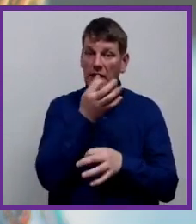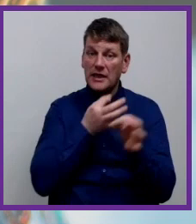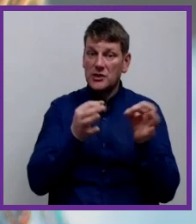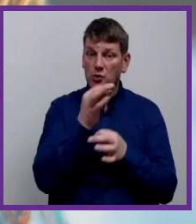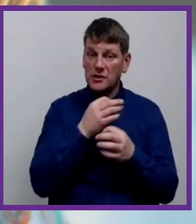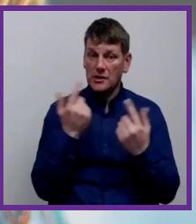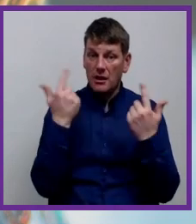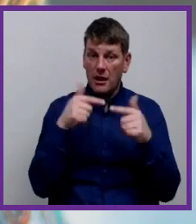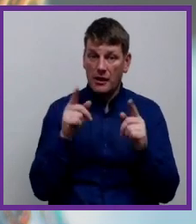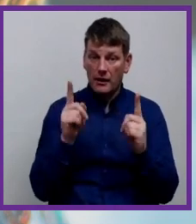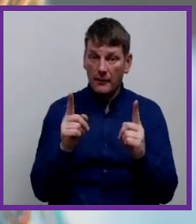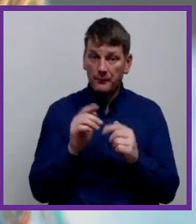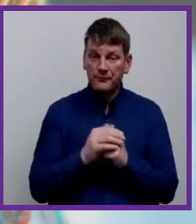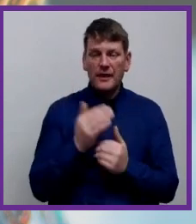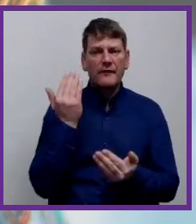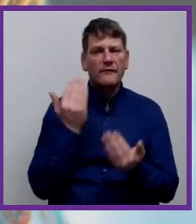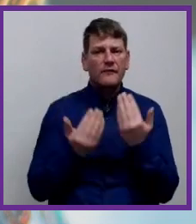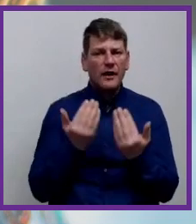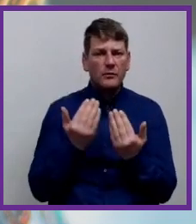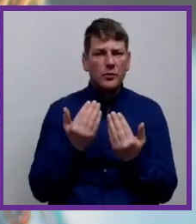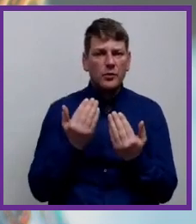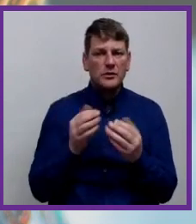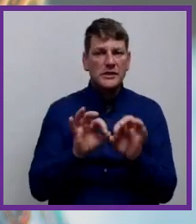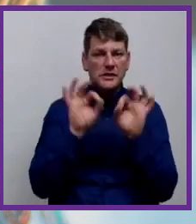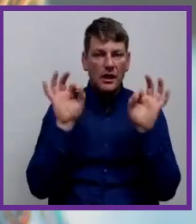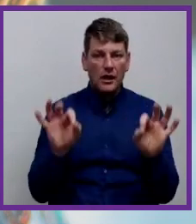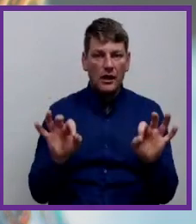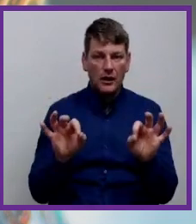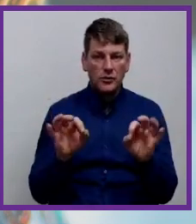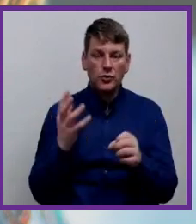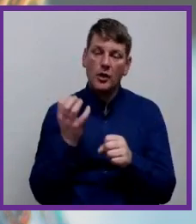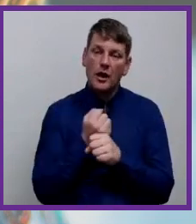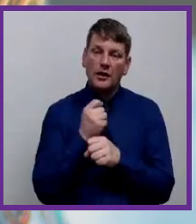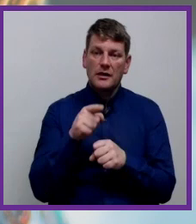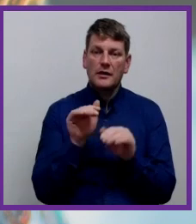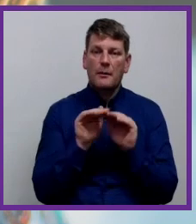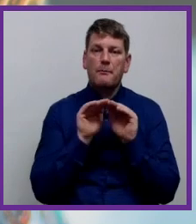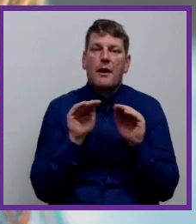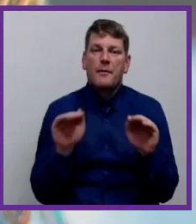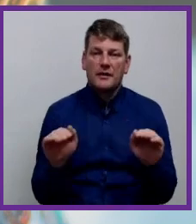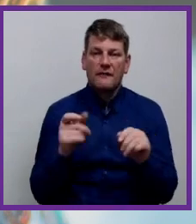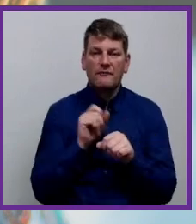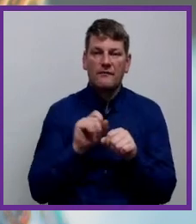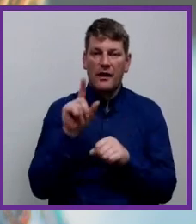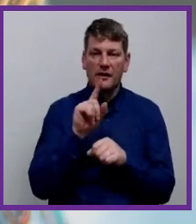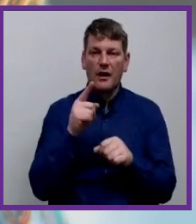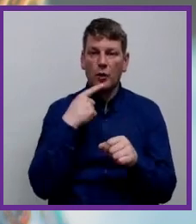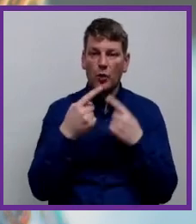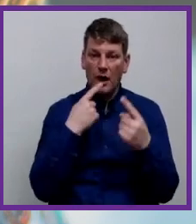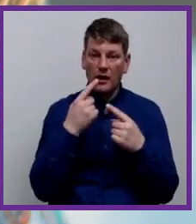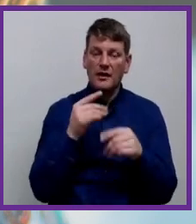laikā. Varbūt sākšu nu, ar tādiem pamatiem. Ja vairāki runātāji